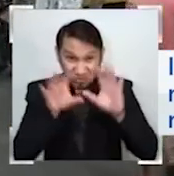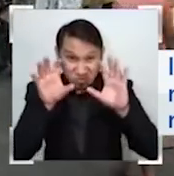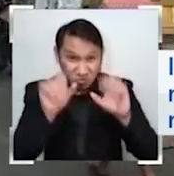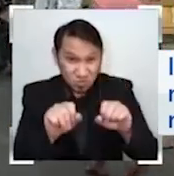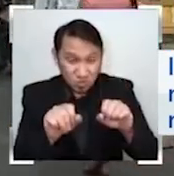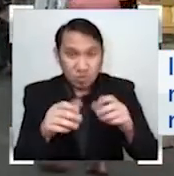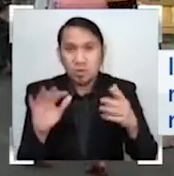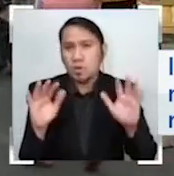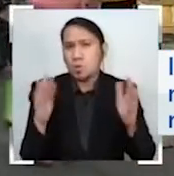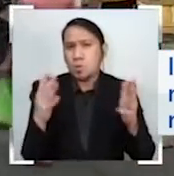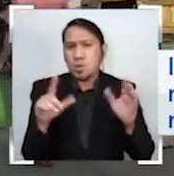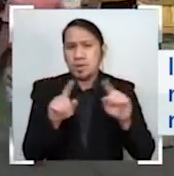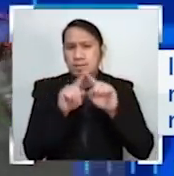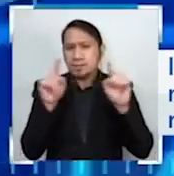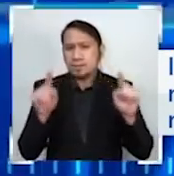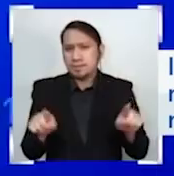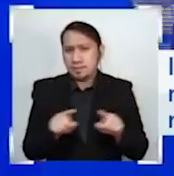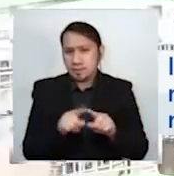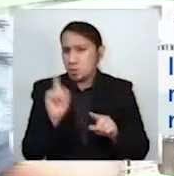vaccinated ID, first offense nyo po,